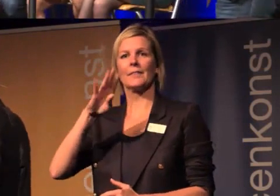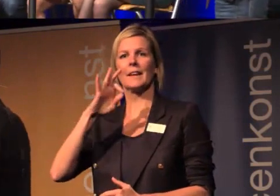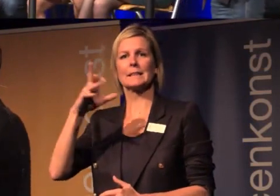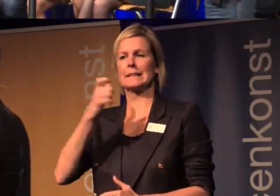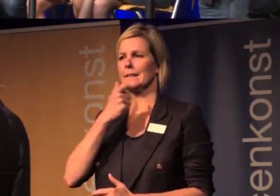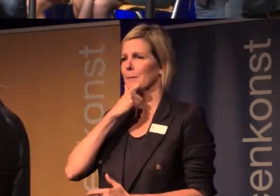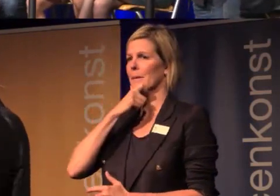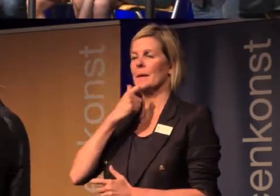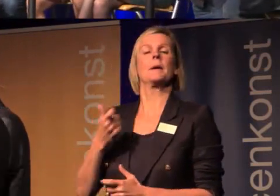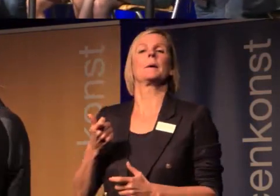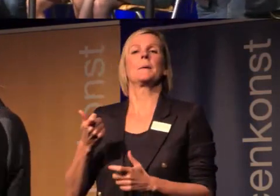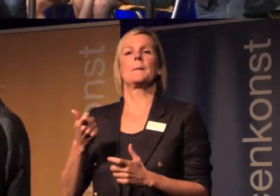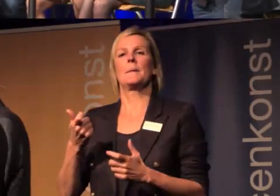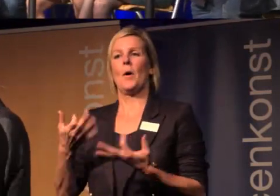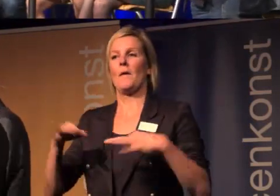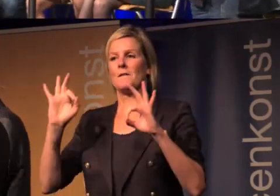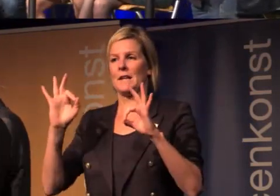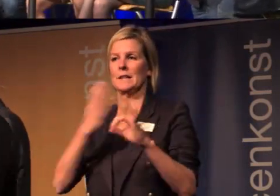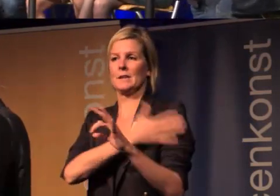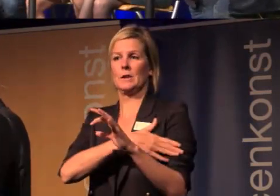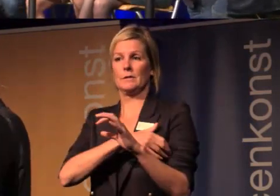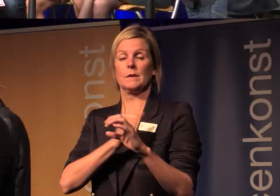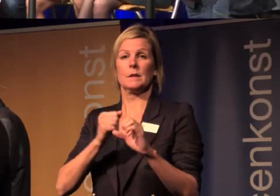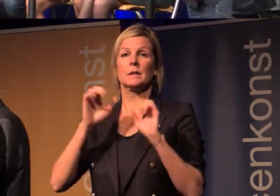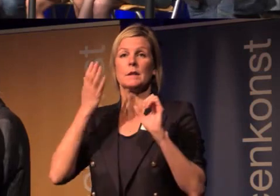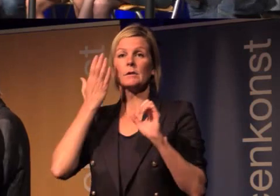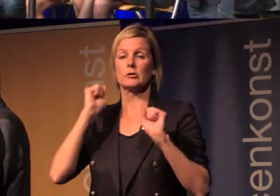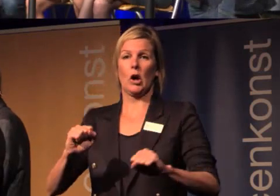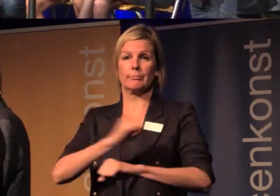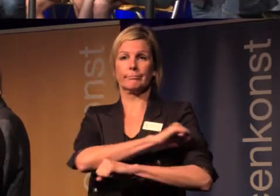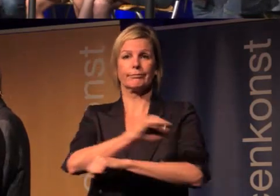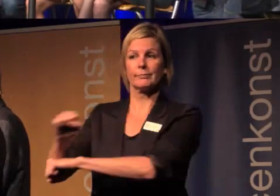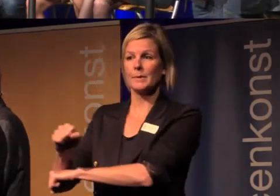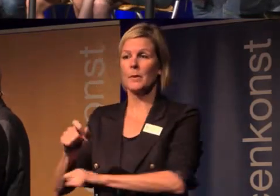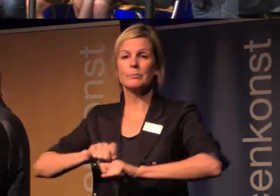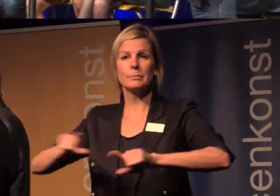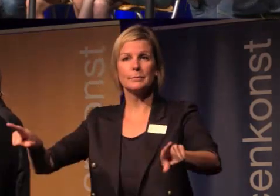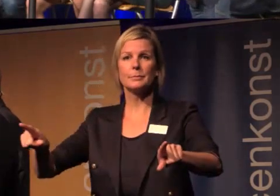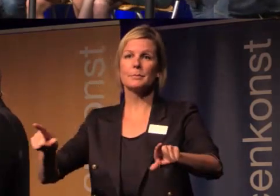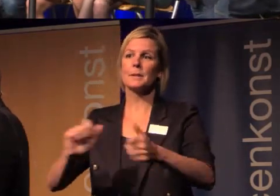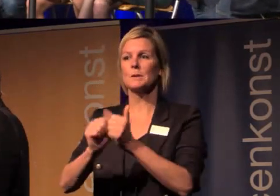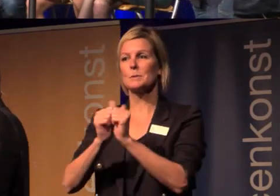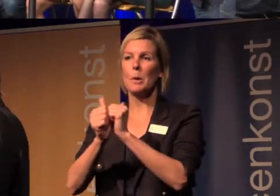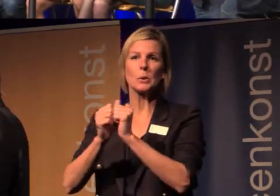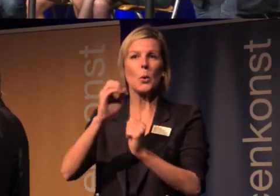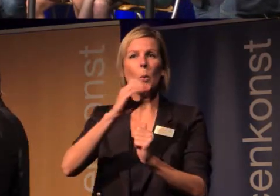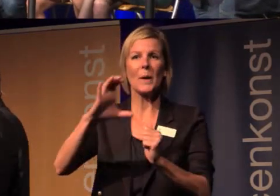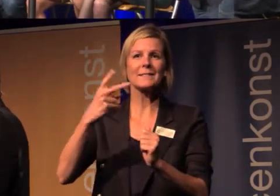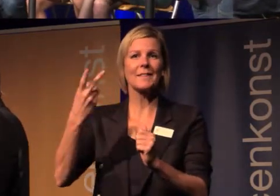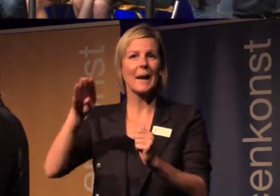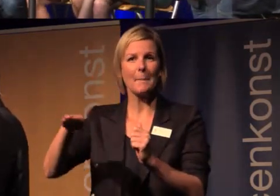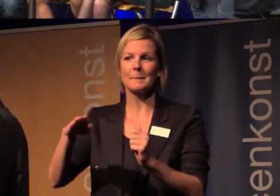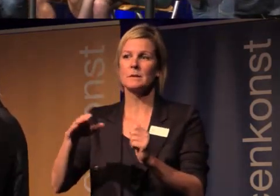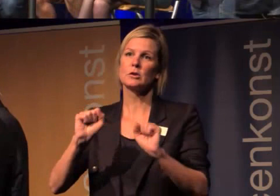Ska public service ha monopol på att sända stora idrottsevenemang? Som OS och VM till exempel.